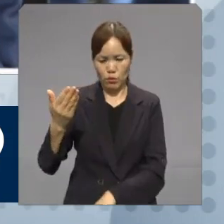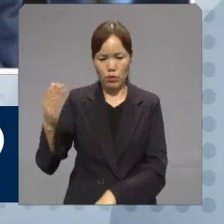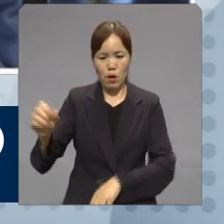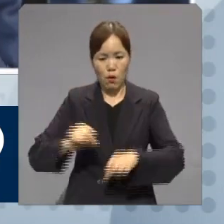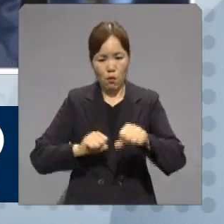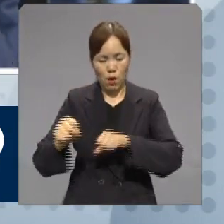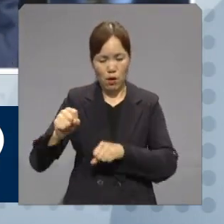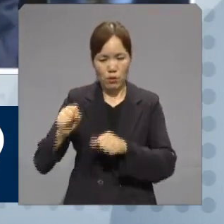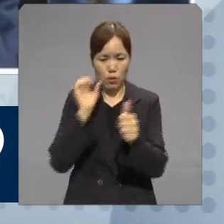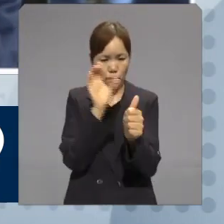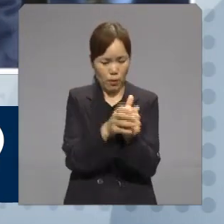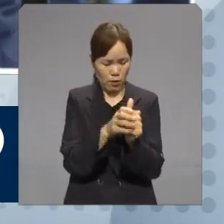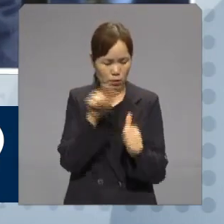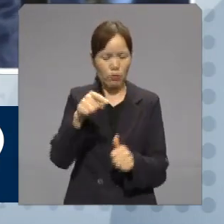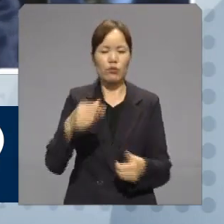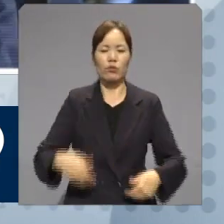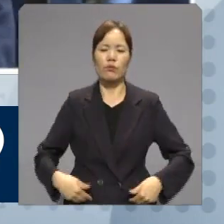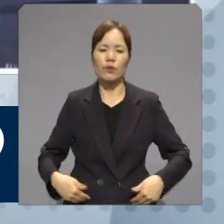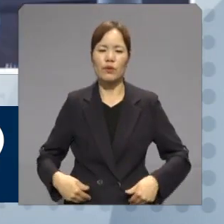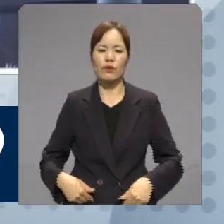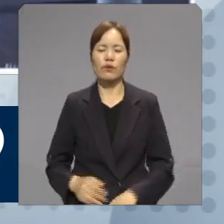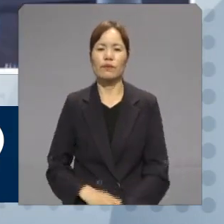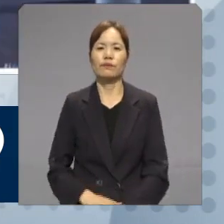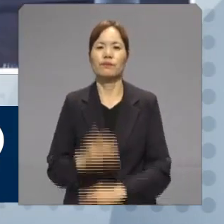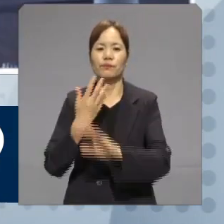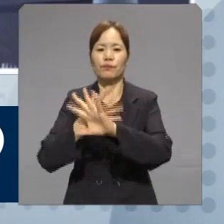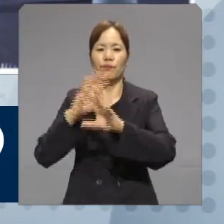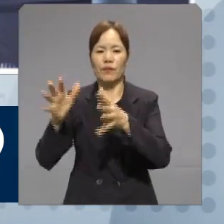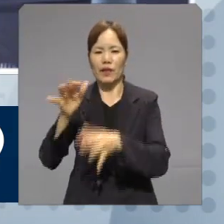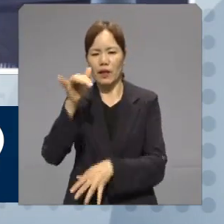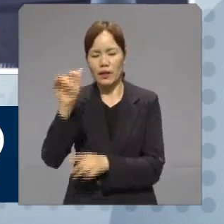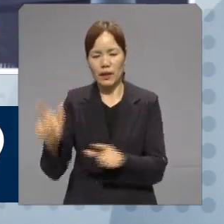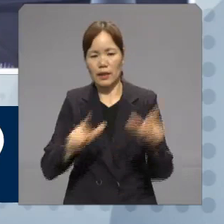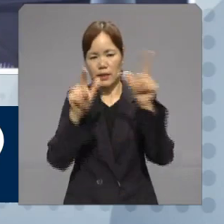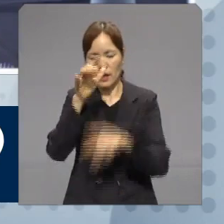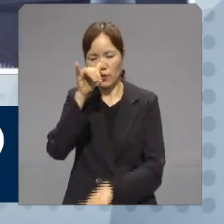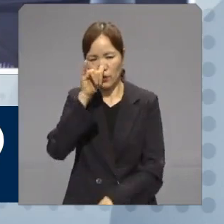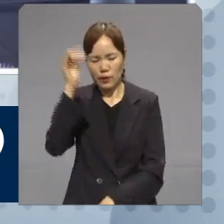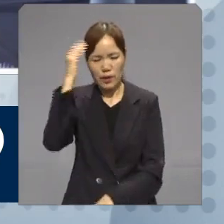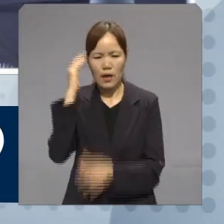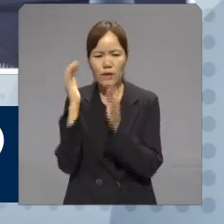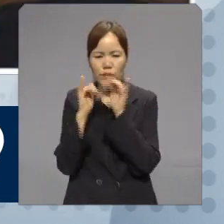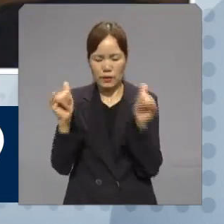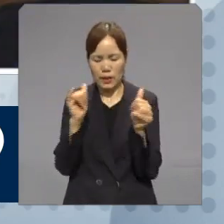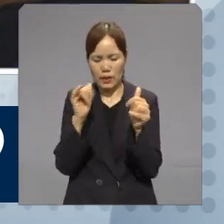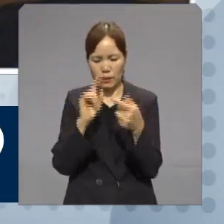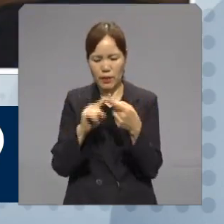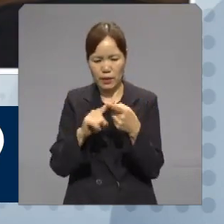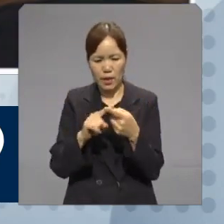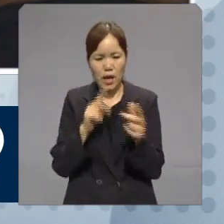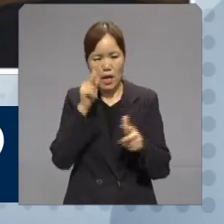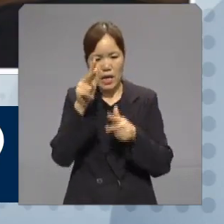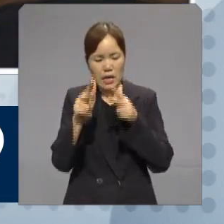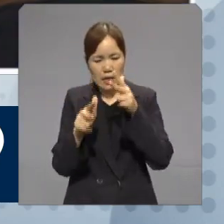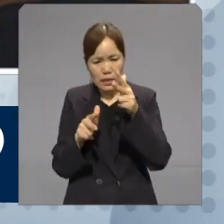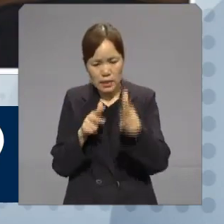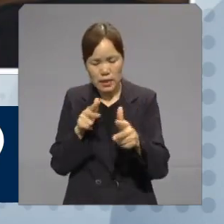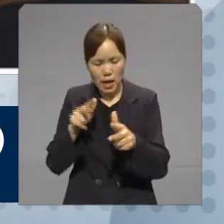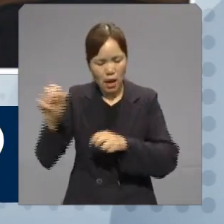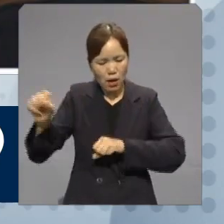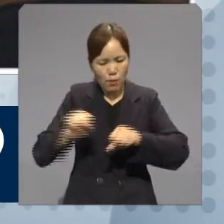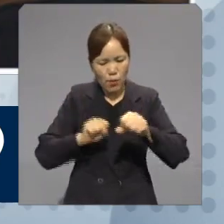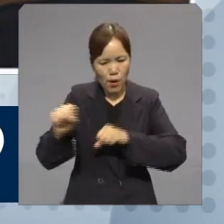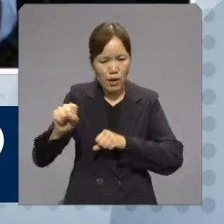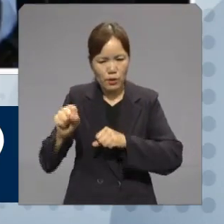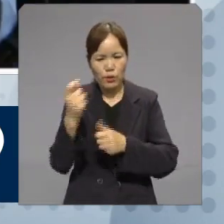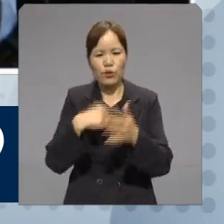그래서 어 어이 해외에 계신 제동의 어떤 비즈니스를 활성화시켜 나가기 위한